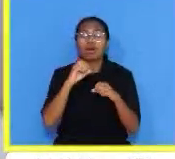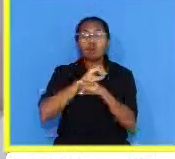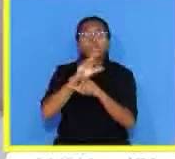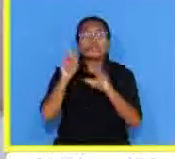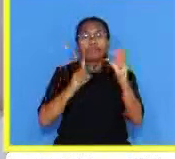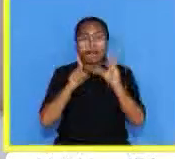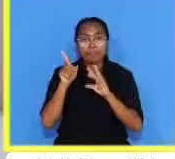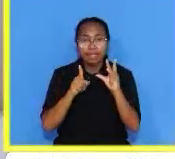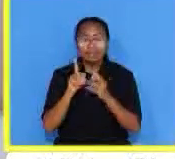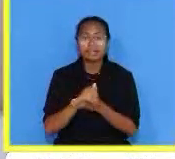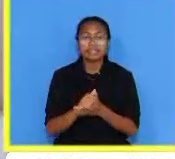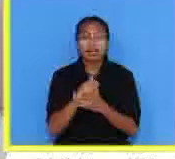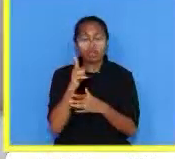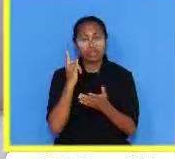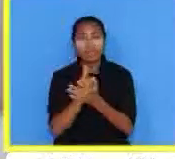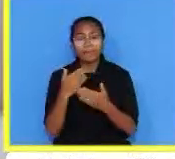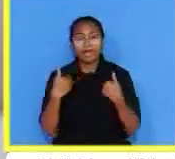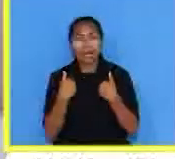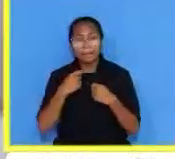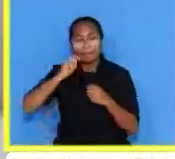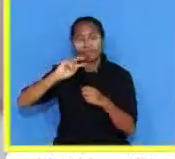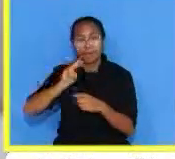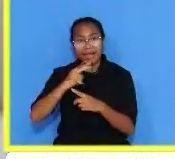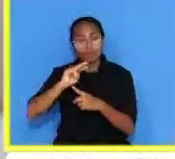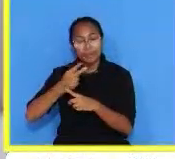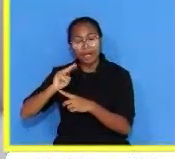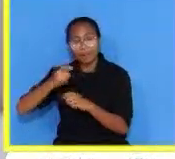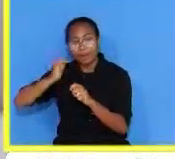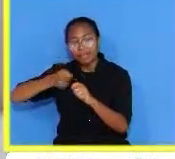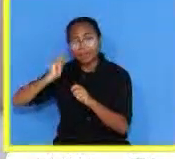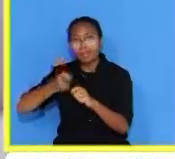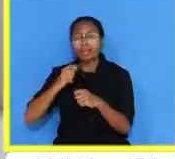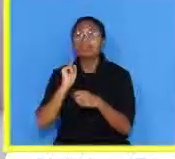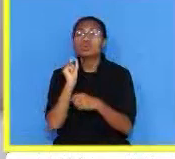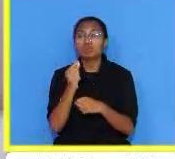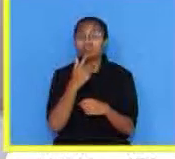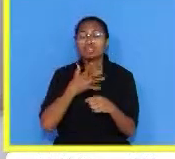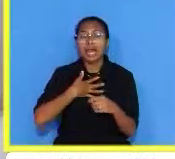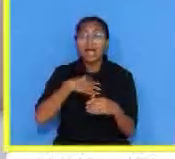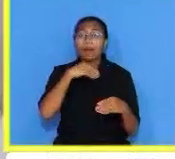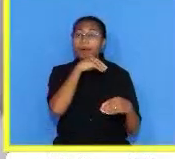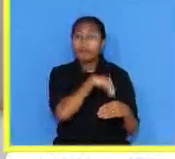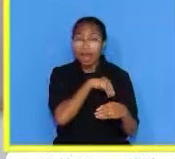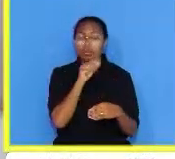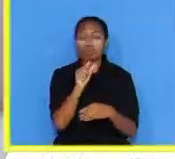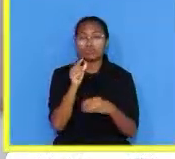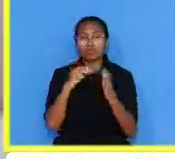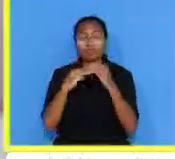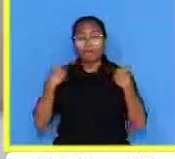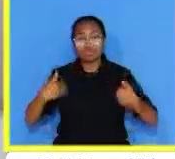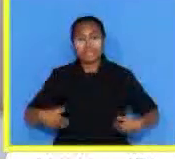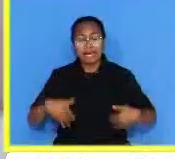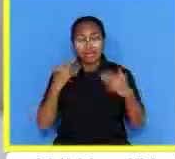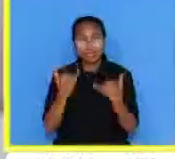COVID-19, tetap akan ada perbaikan-perbaikan yang bermakna untuk umat manusia. Jadi saat